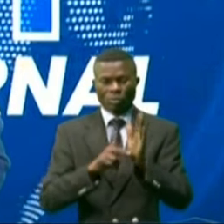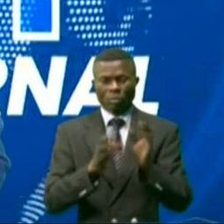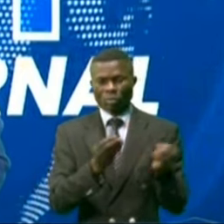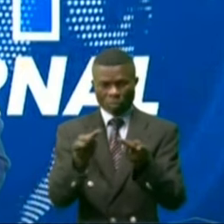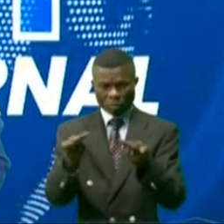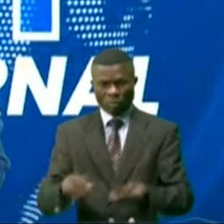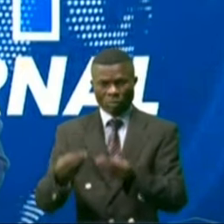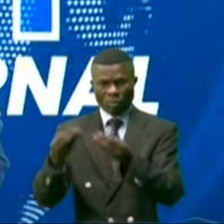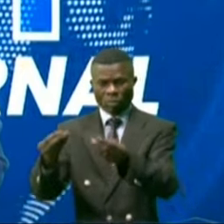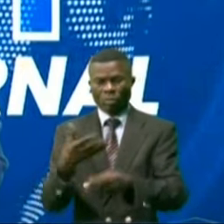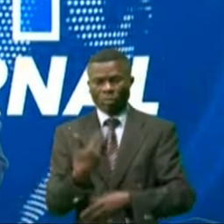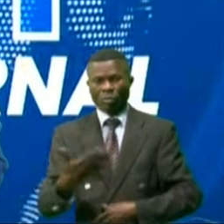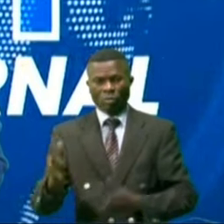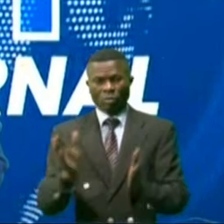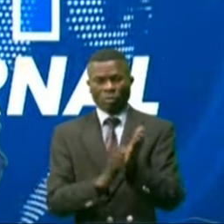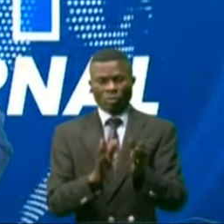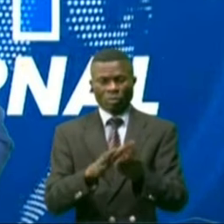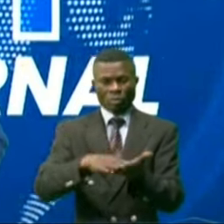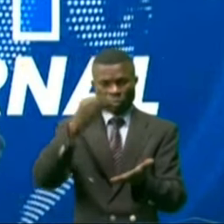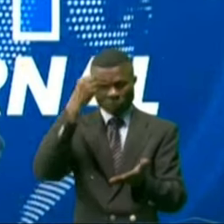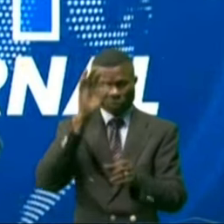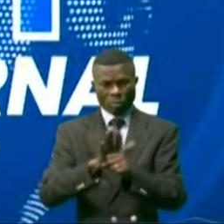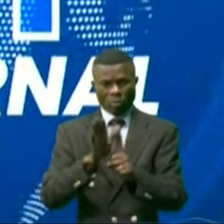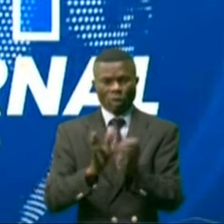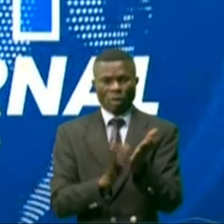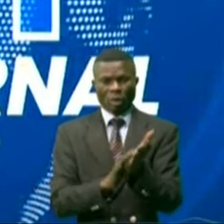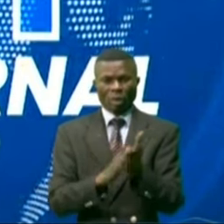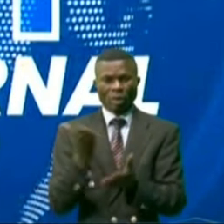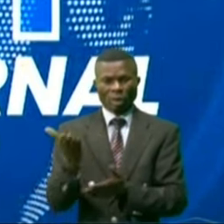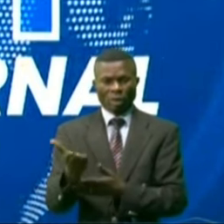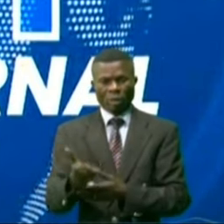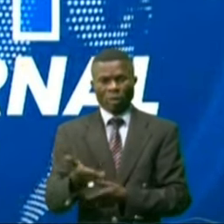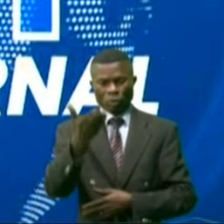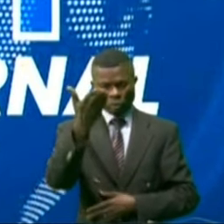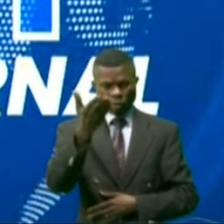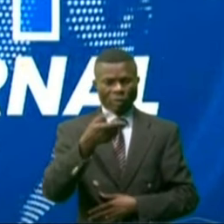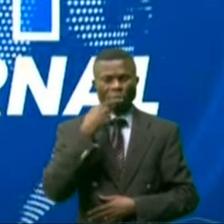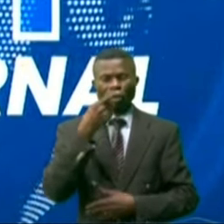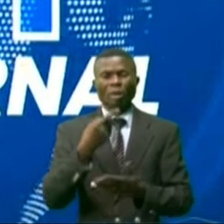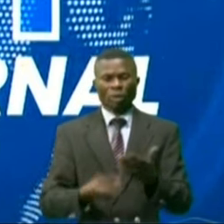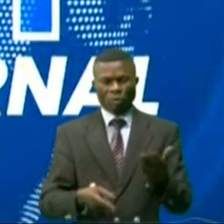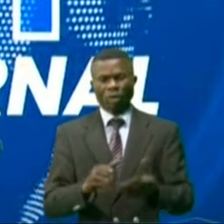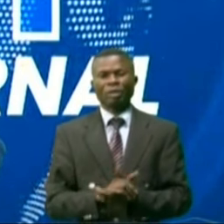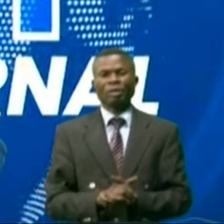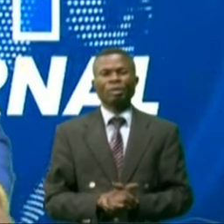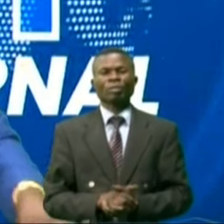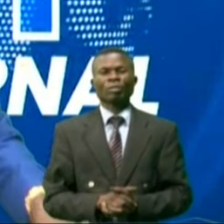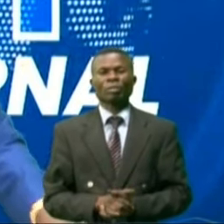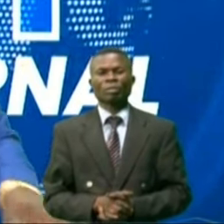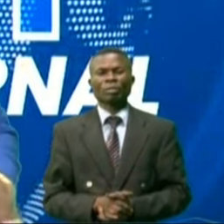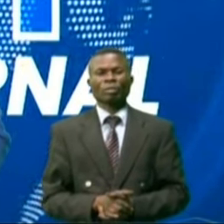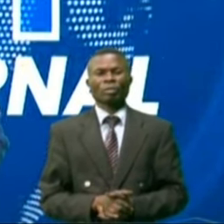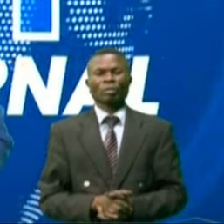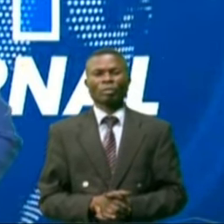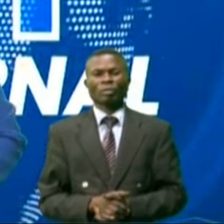à la remise des kits scolaires aux élèves des différentes écoles, Guy Matundu, et dans la suite.